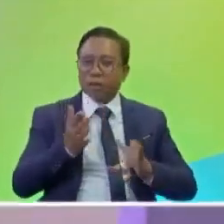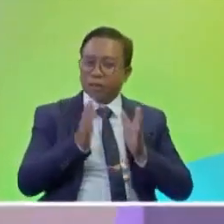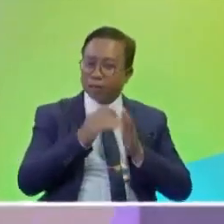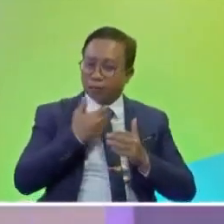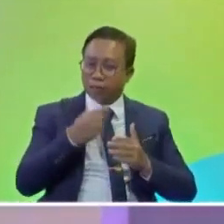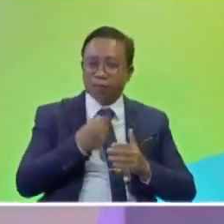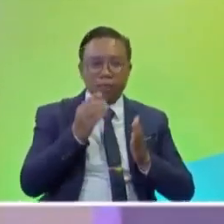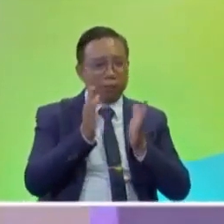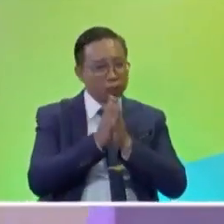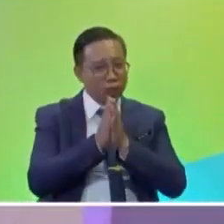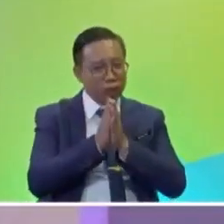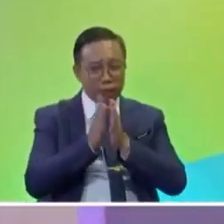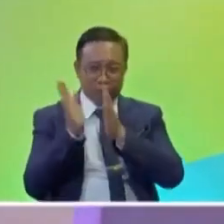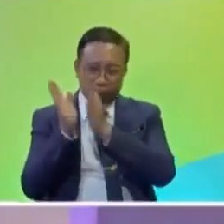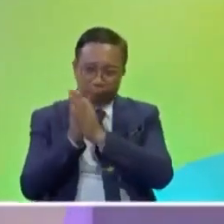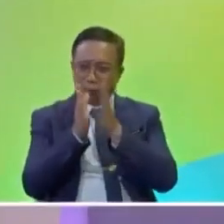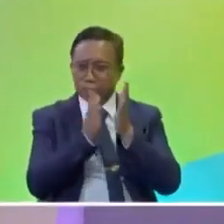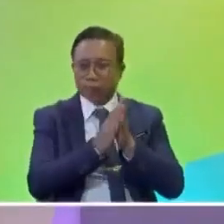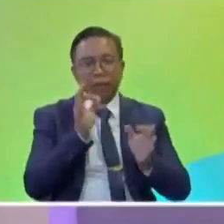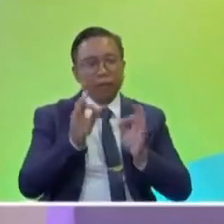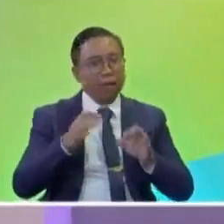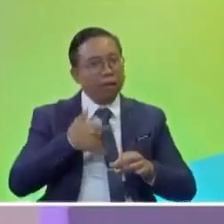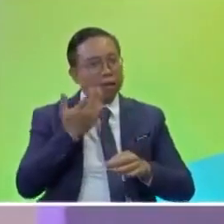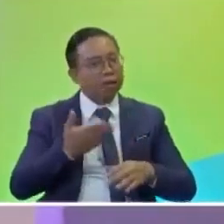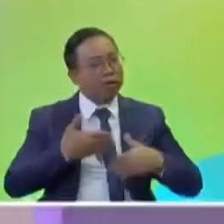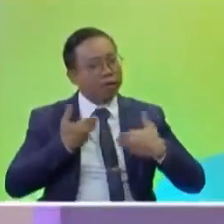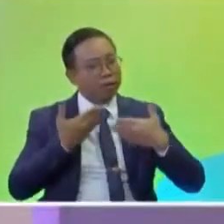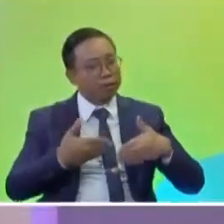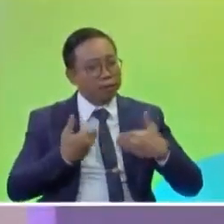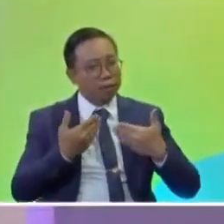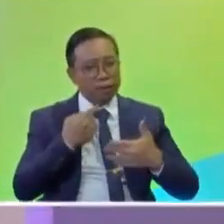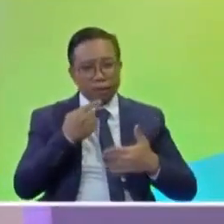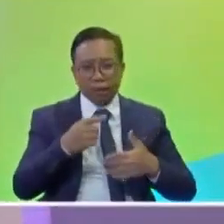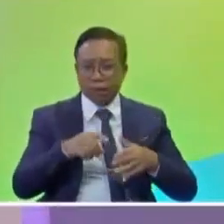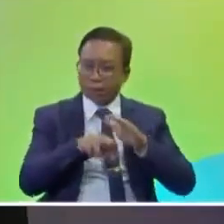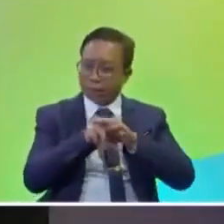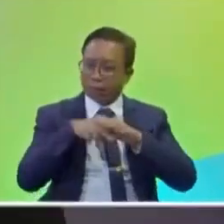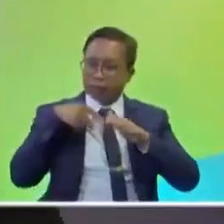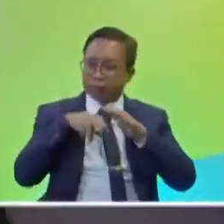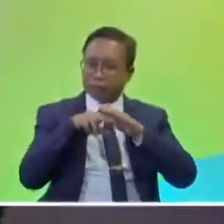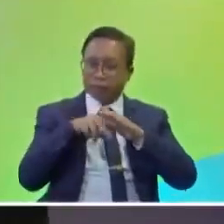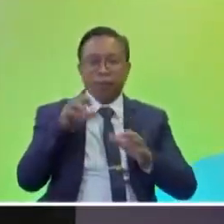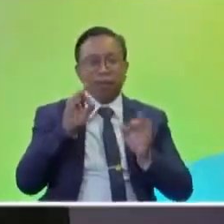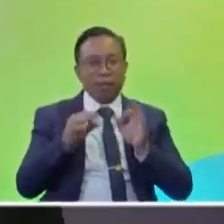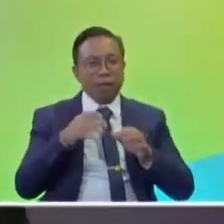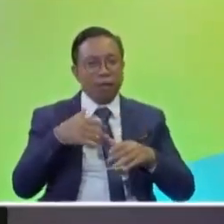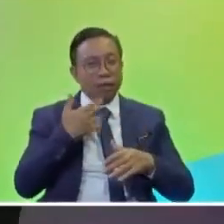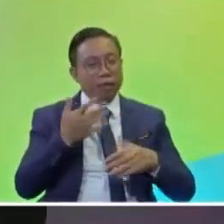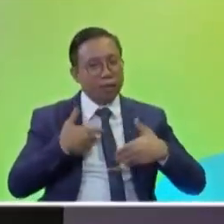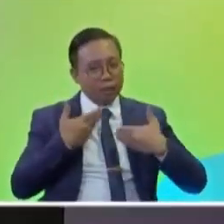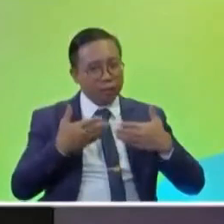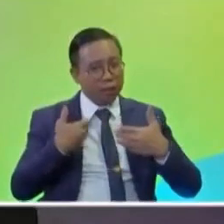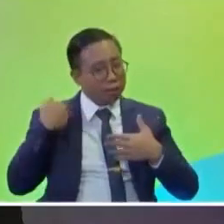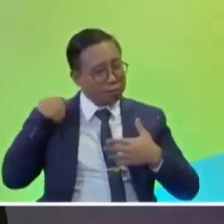rasa gembira, tepuk tangan. Kalau rasa gembira, hentak kaki. Kalau